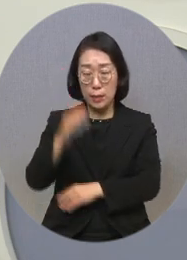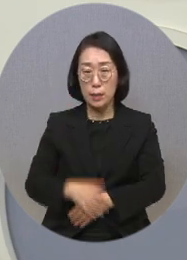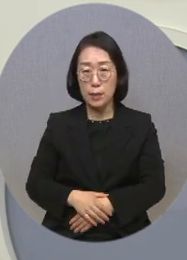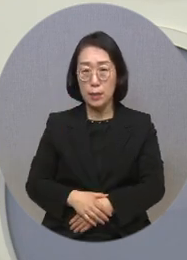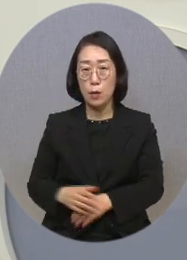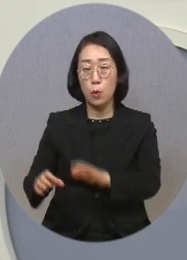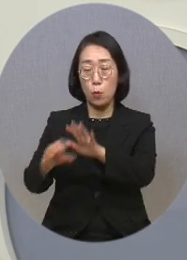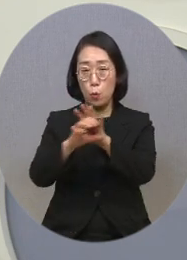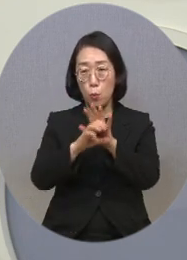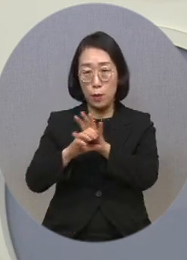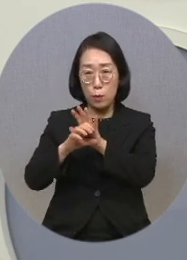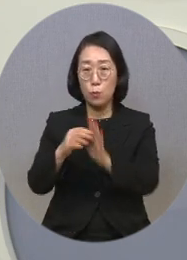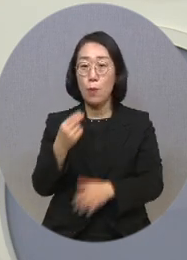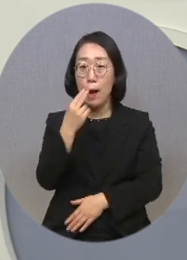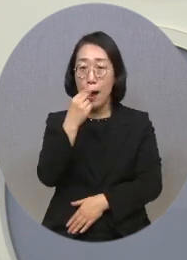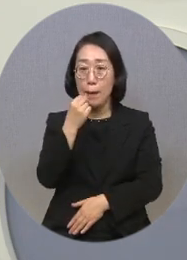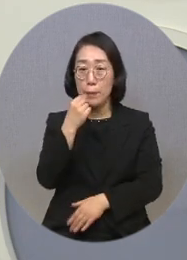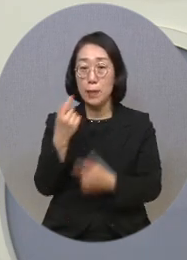코로나도 감기와 같이